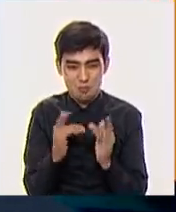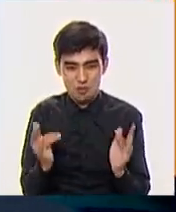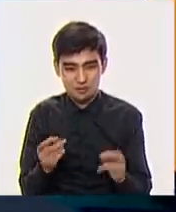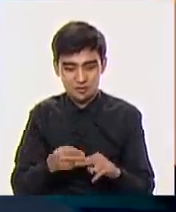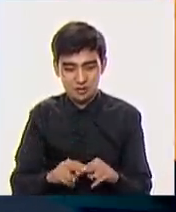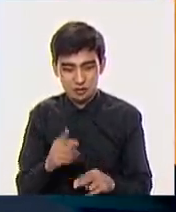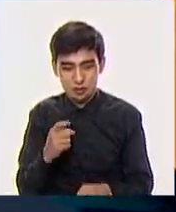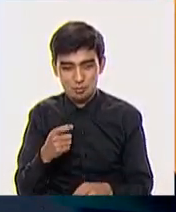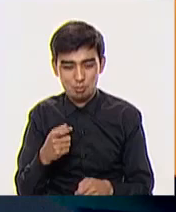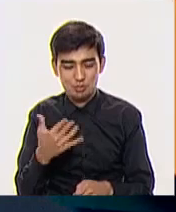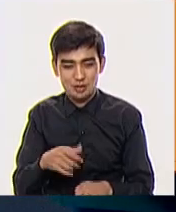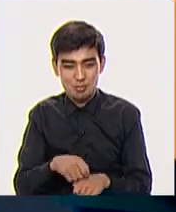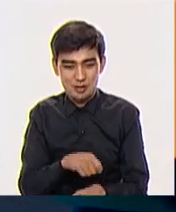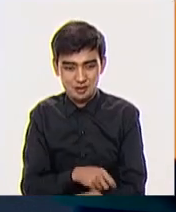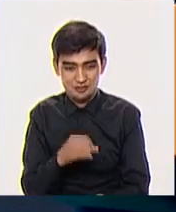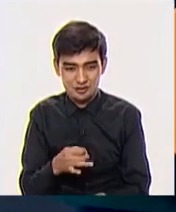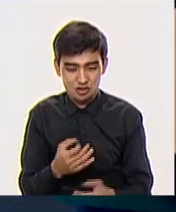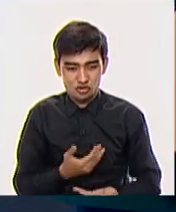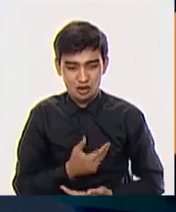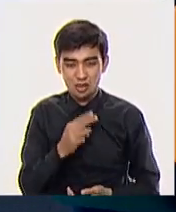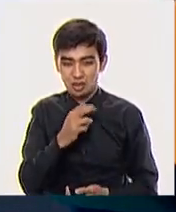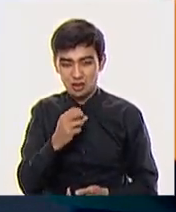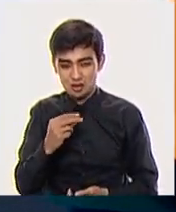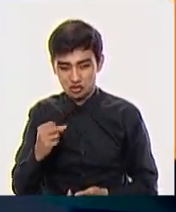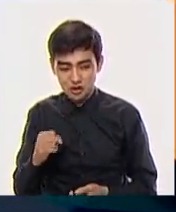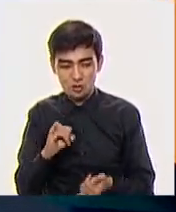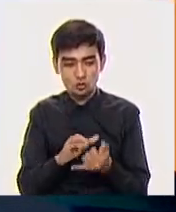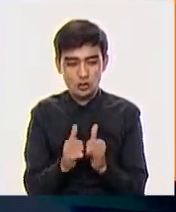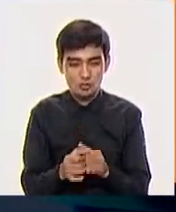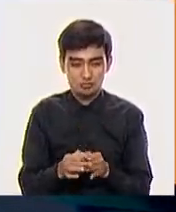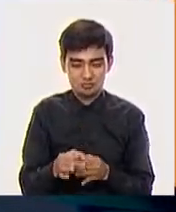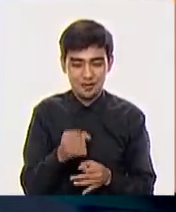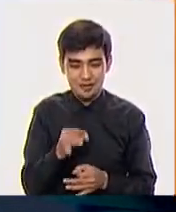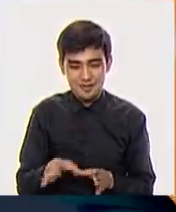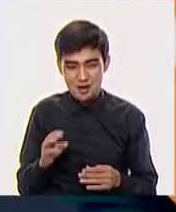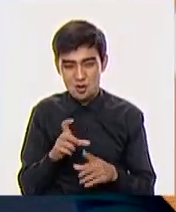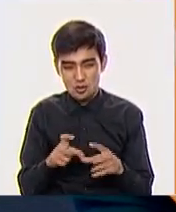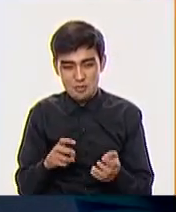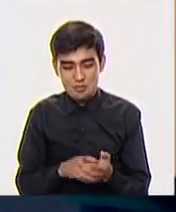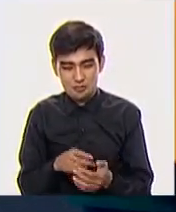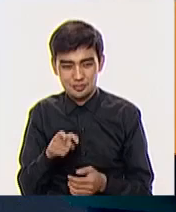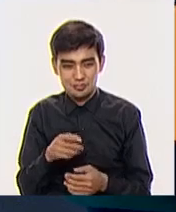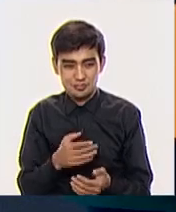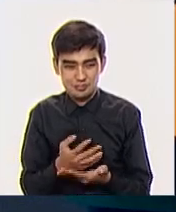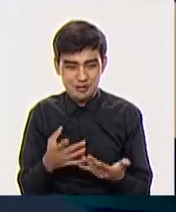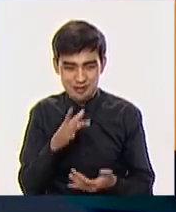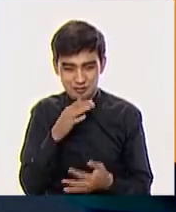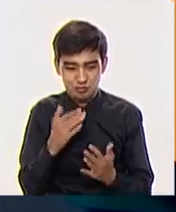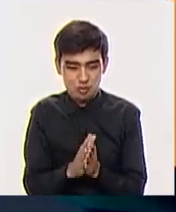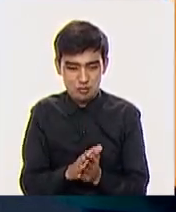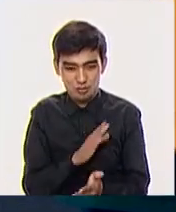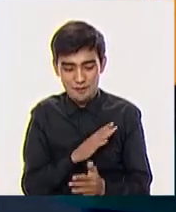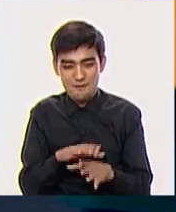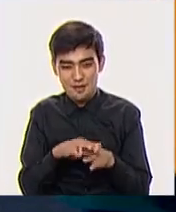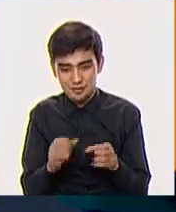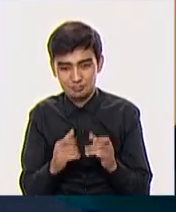длиной 150 метров отделяет жителей дачного сектора от Усть-Каменогорска. Люди, постоянно проживающие там уже несколько лет, просят